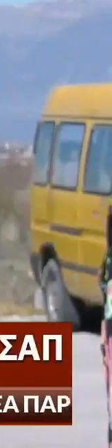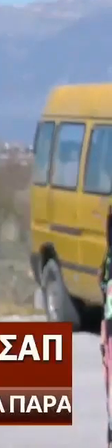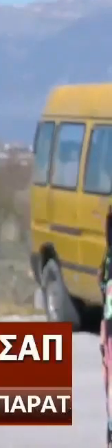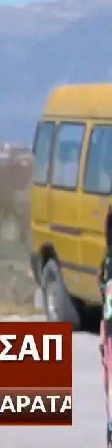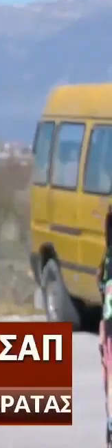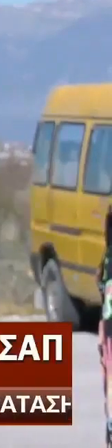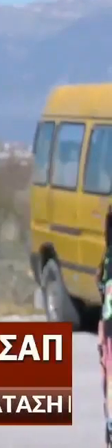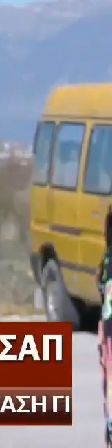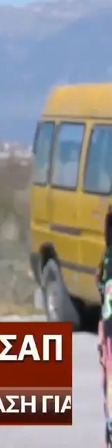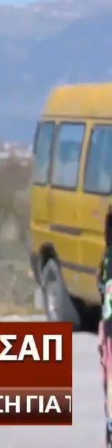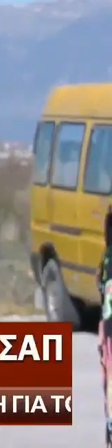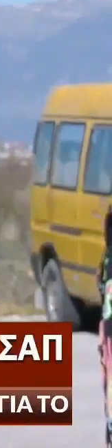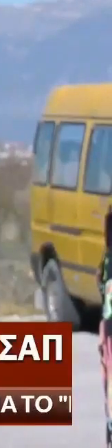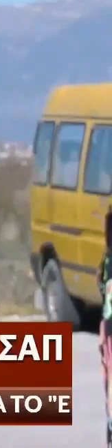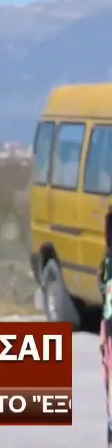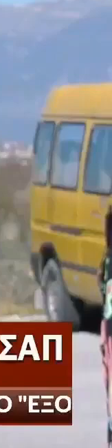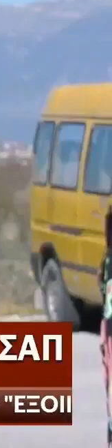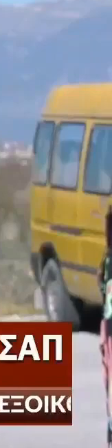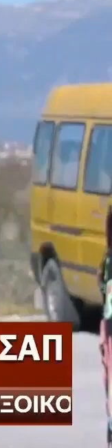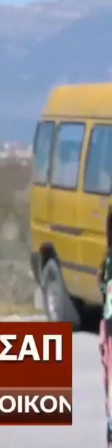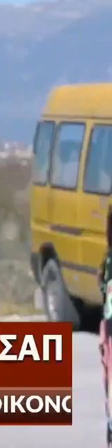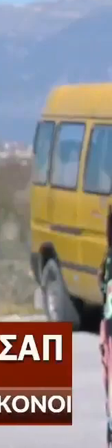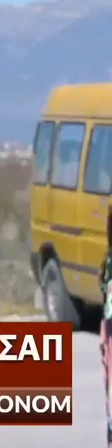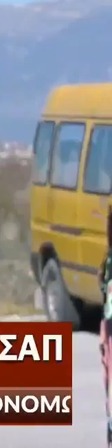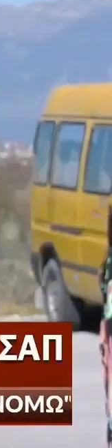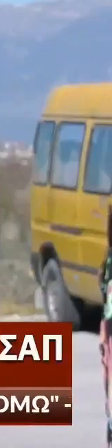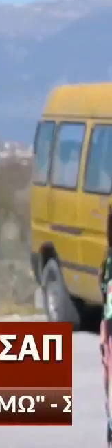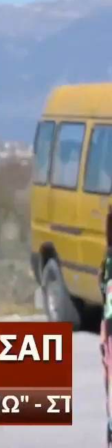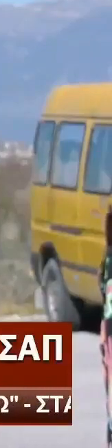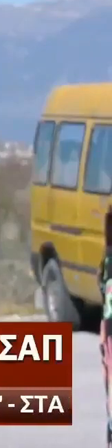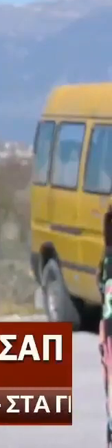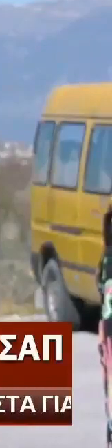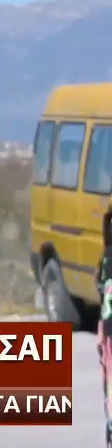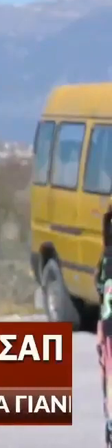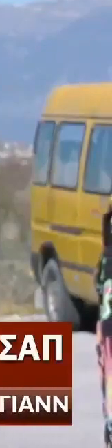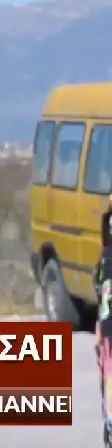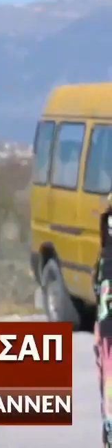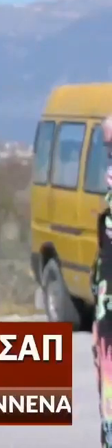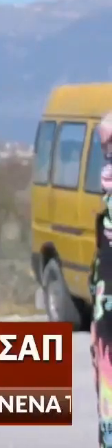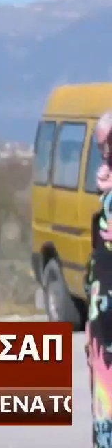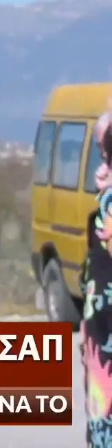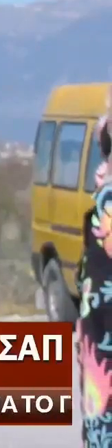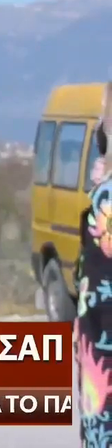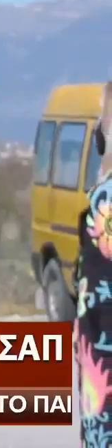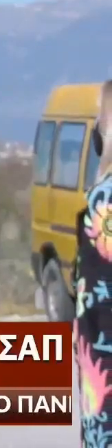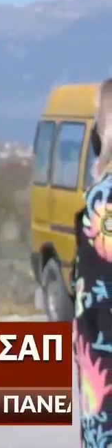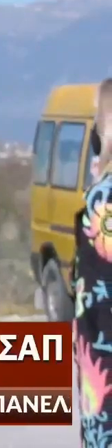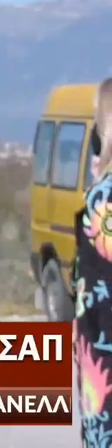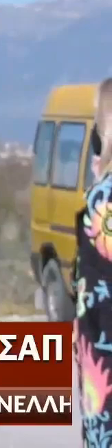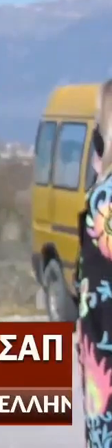δοθούν αυτές οι αίθουσες να ανασάνε το σχολείο, να γυρίσουν οι μαθητές πίσω. Και το αργότερο, μάλλον το γρηγορότερο, να